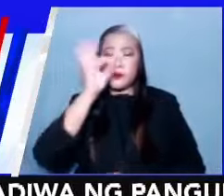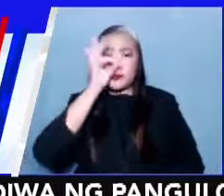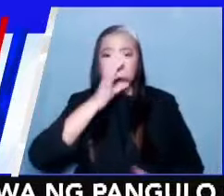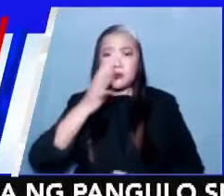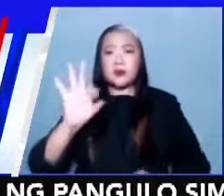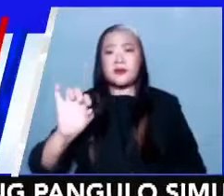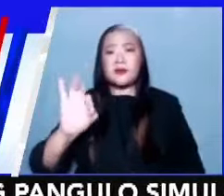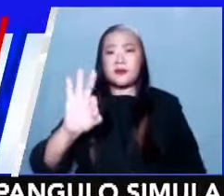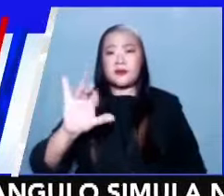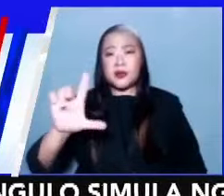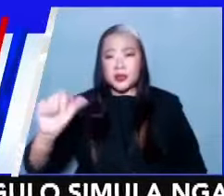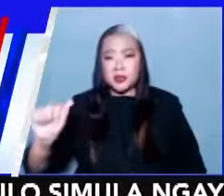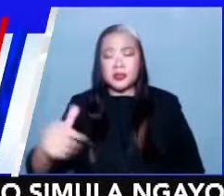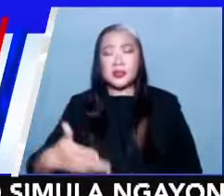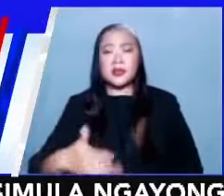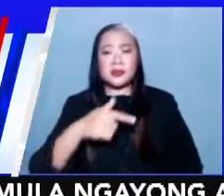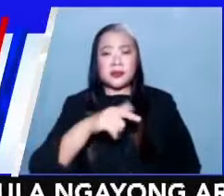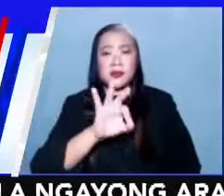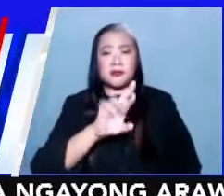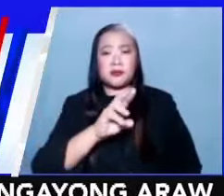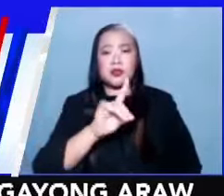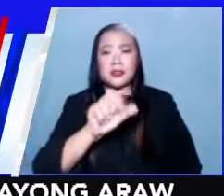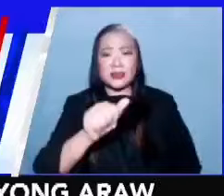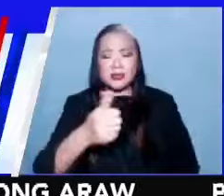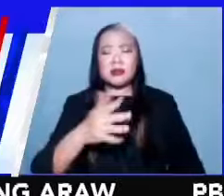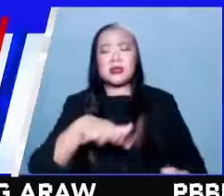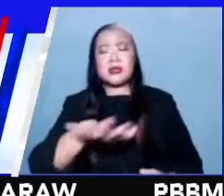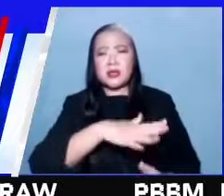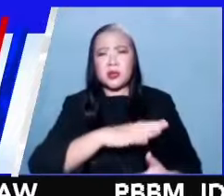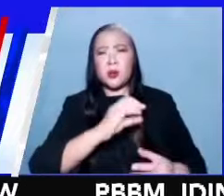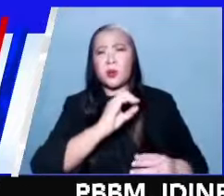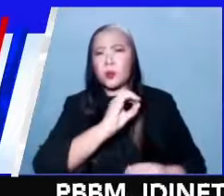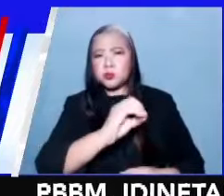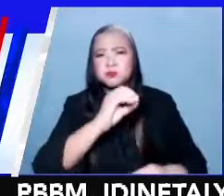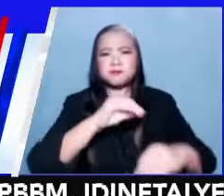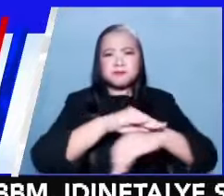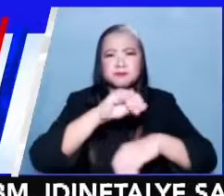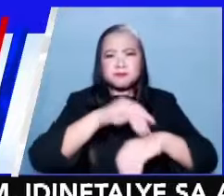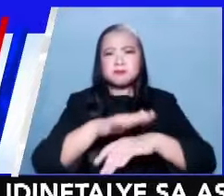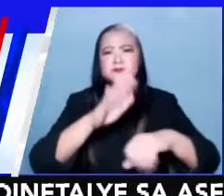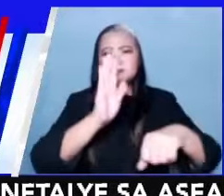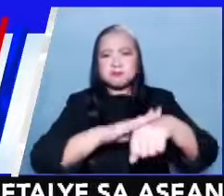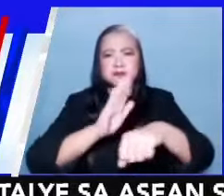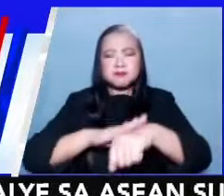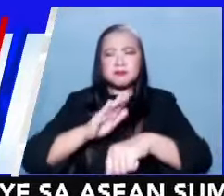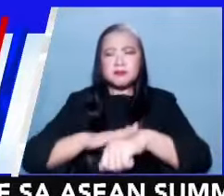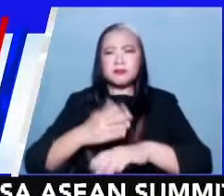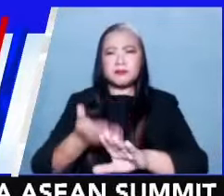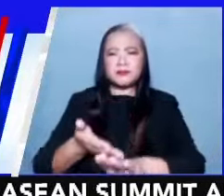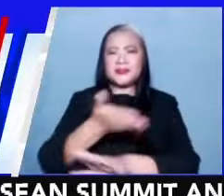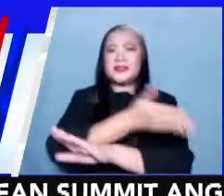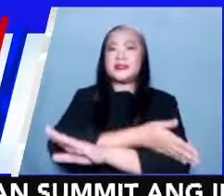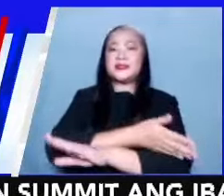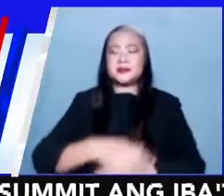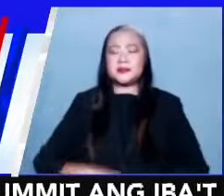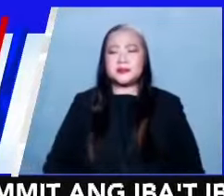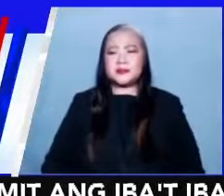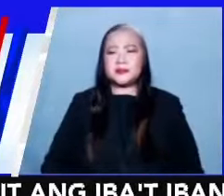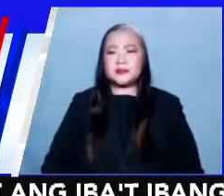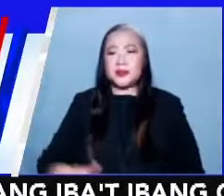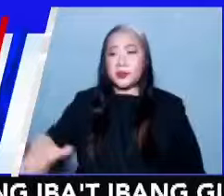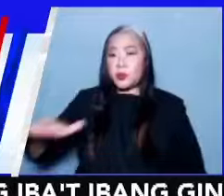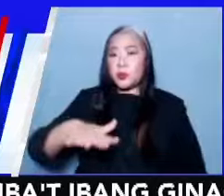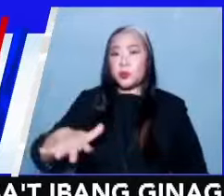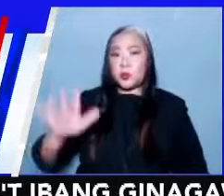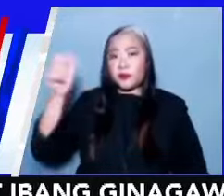din po sa Florida nagpalabas na rin ng kanilang sariling advisory. Even before rin po ang local po na pamahalaan, ang State